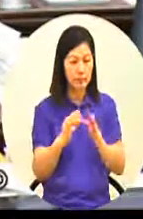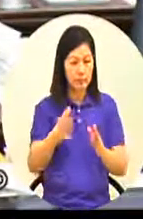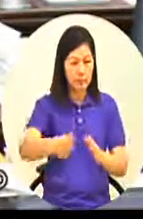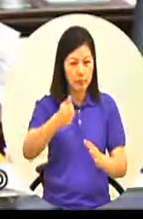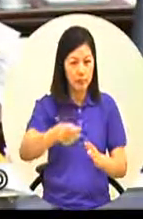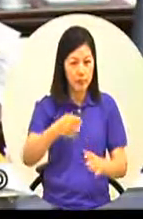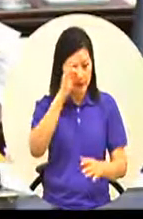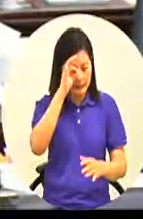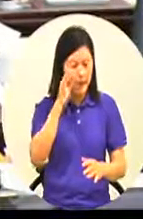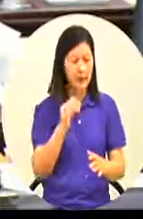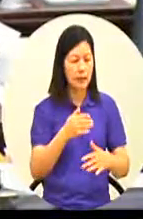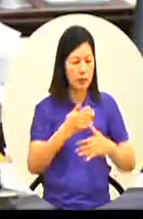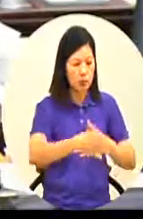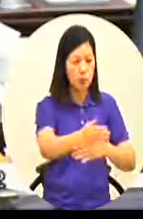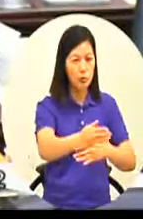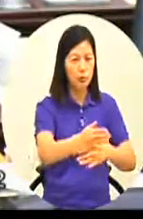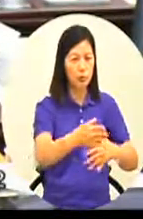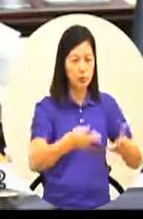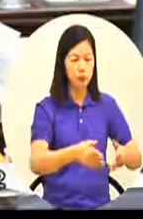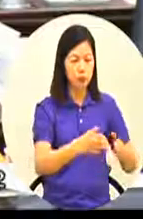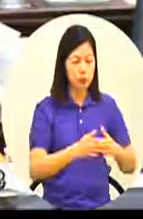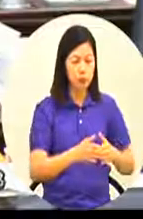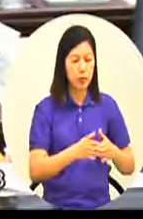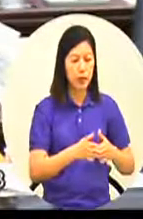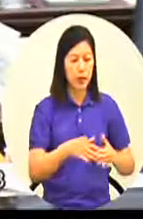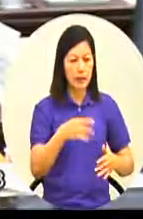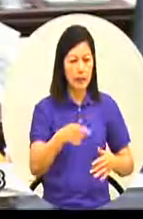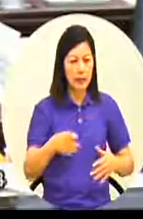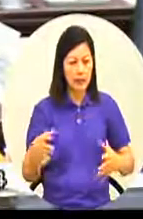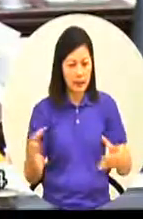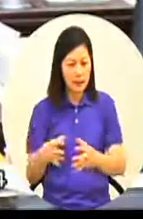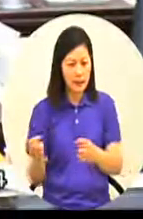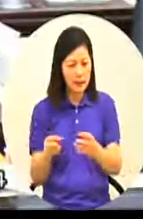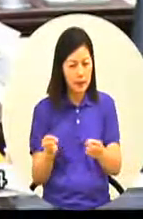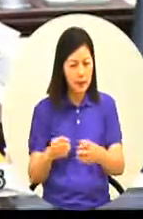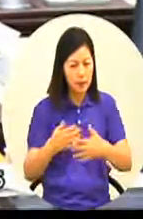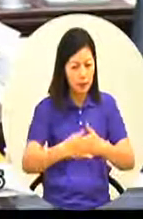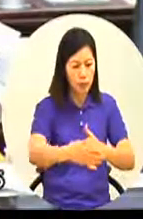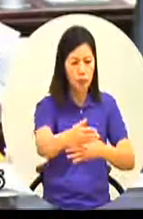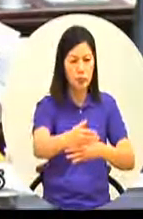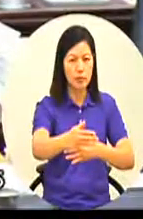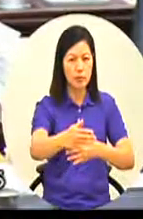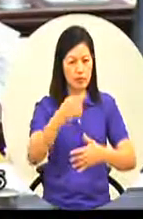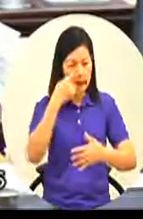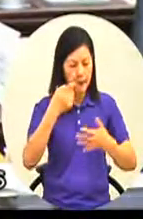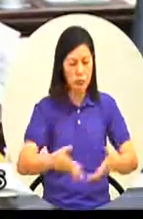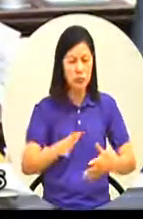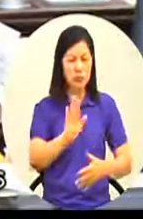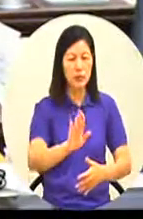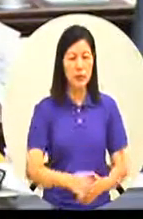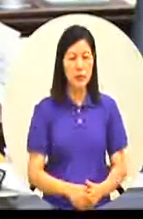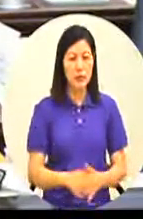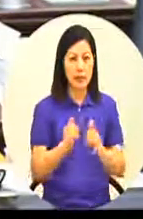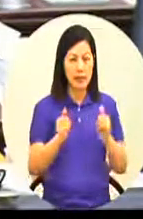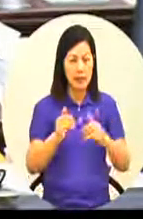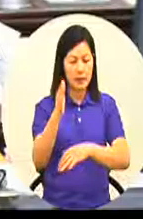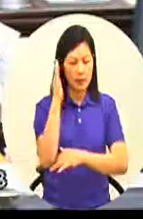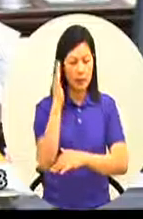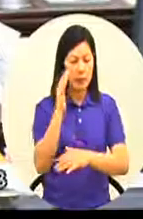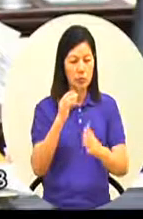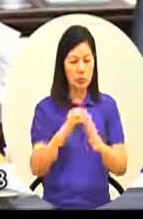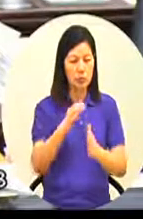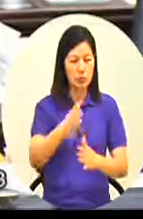程，那所以他看的可能是这个参与预算的这个共同讨论的过程。简单的说，就表示什么？民政局长他可能不见